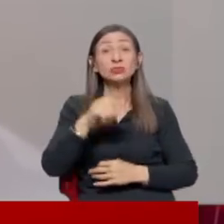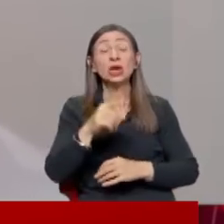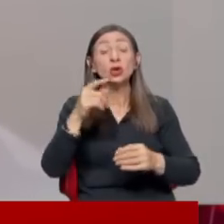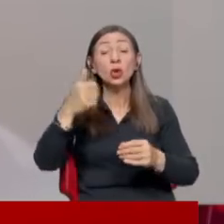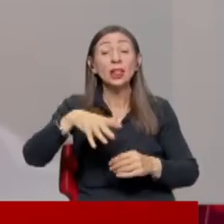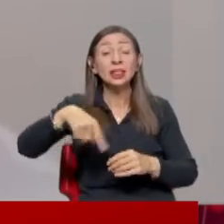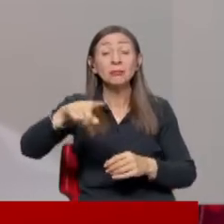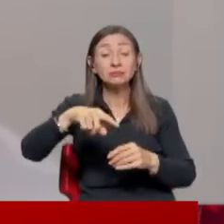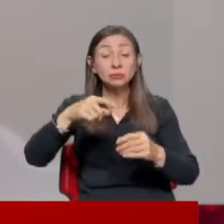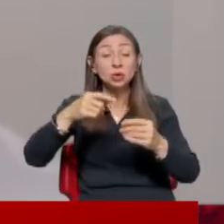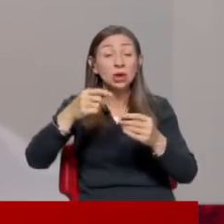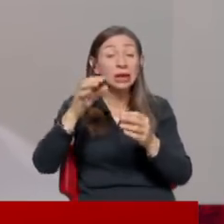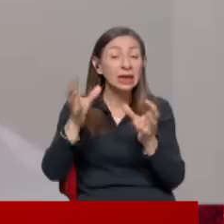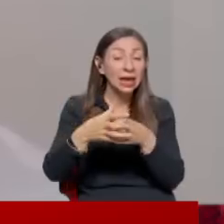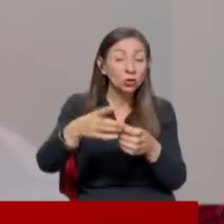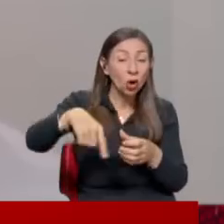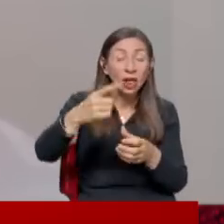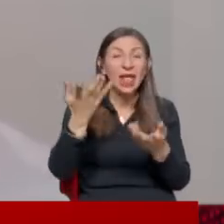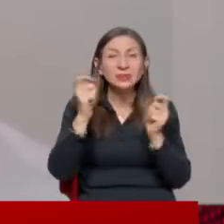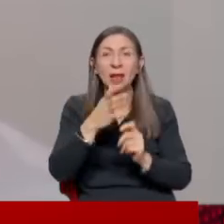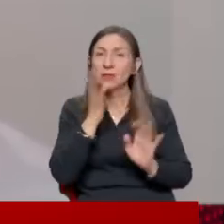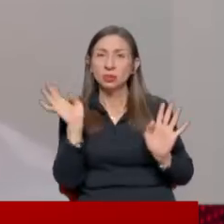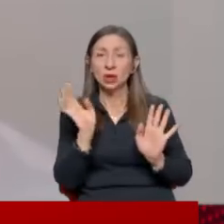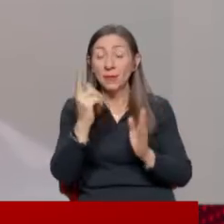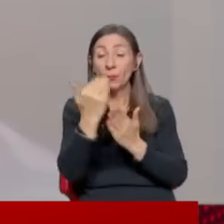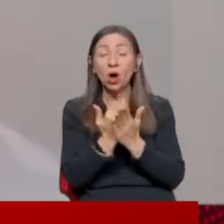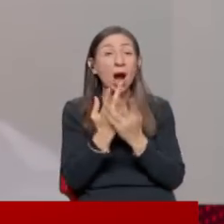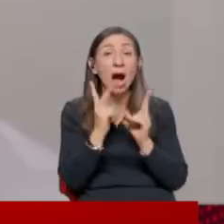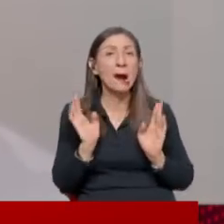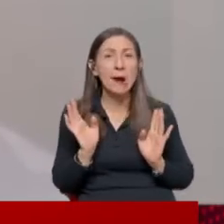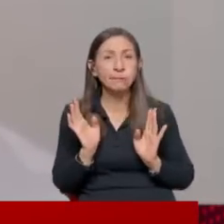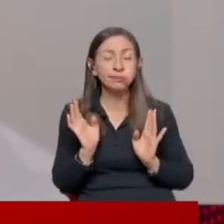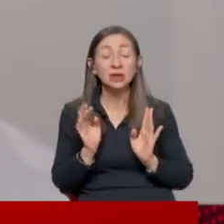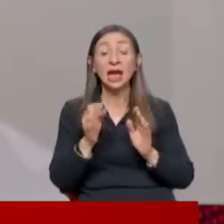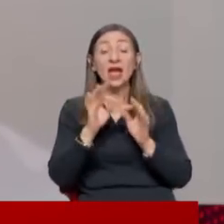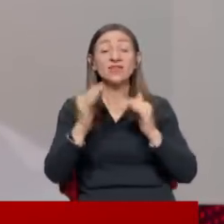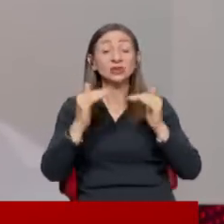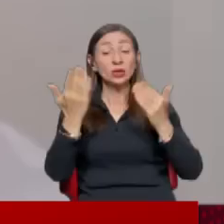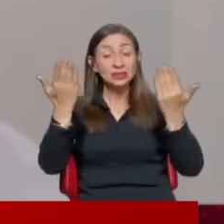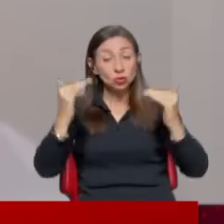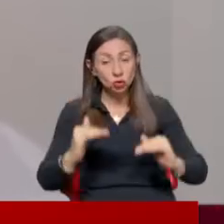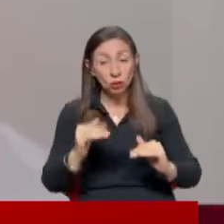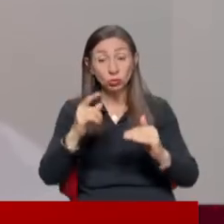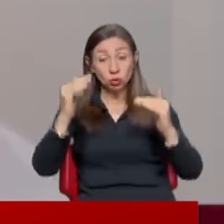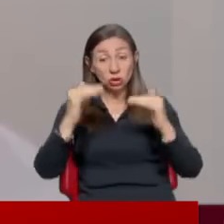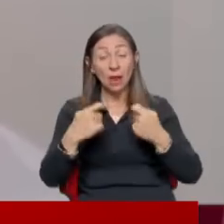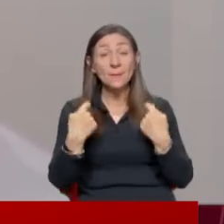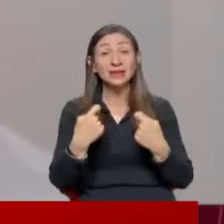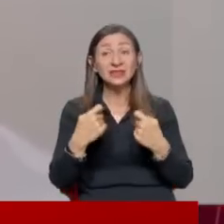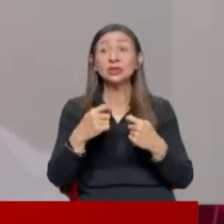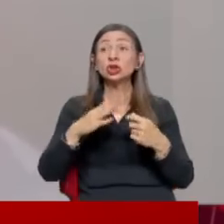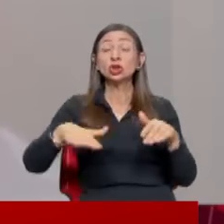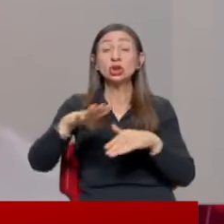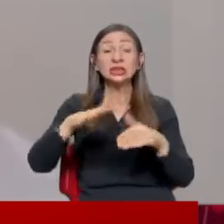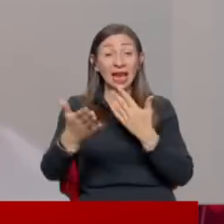yönetimindeki ekonomi kadrosunun ne yapacağını daha bilmiyoruz. Herhangi bir program açıklanmadı. Enflasyonu nasıl düşürecek? Bu düşürmenin maliyetinde